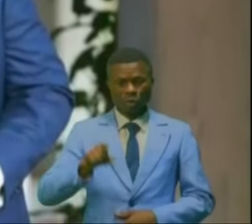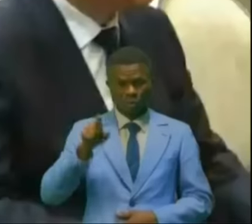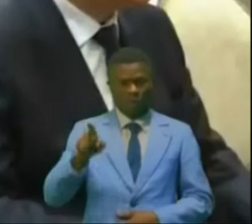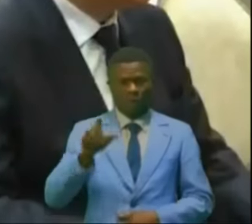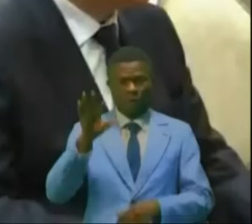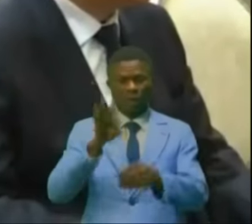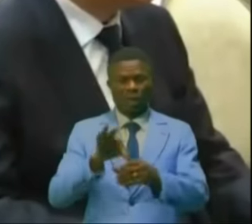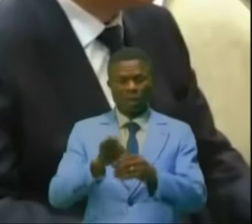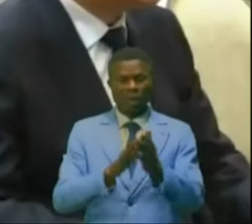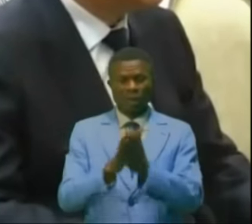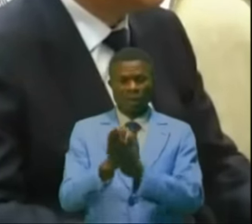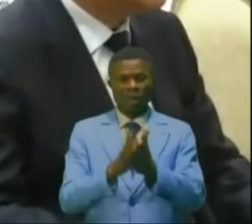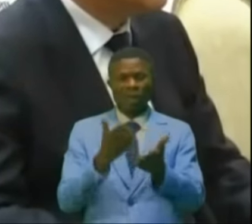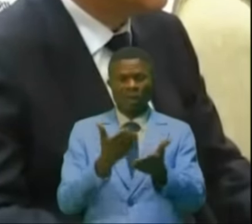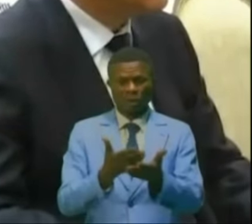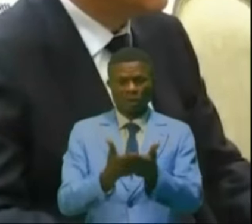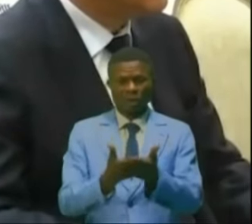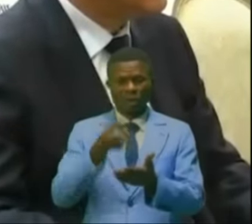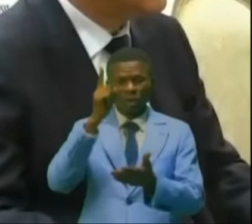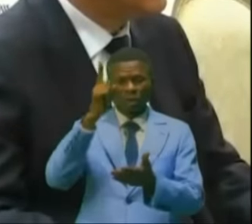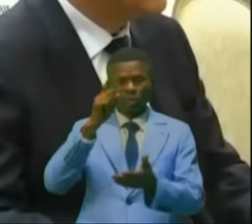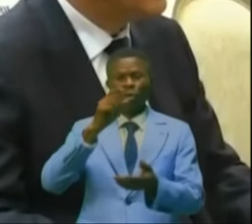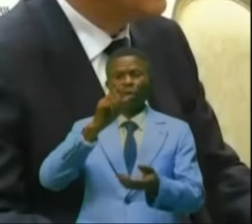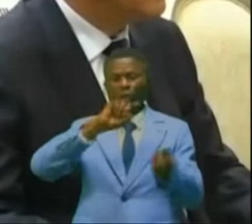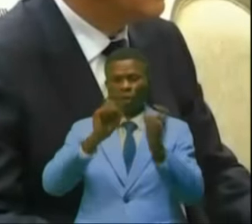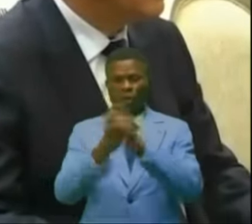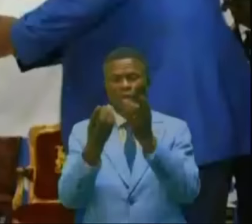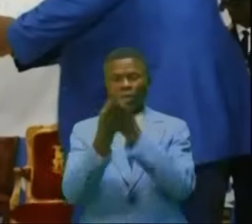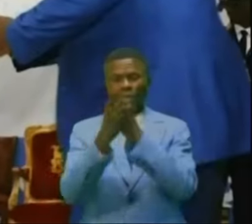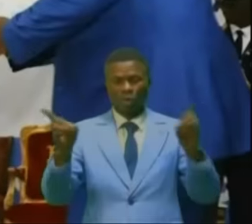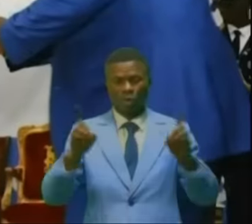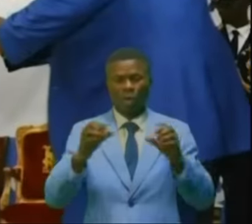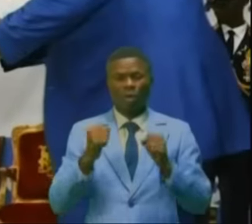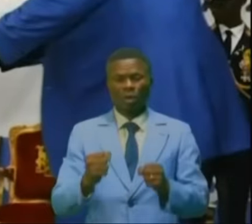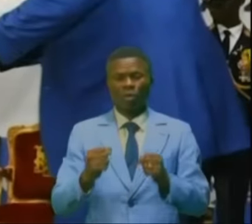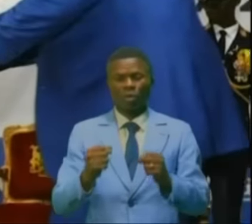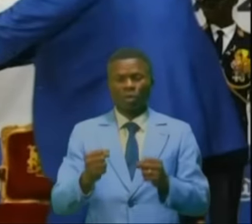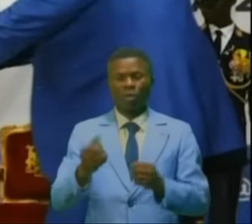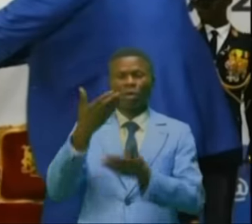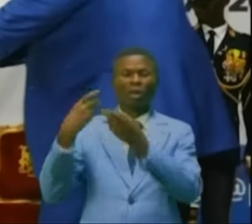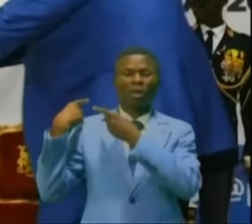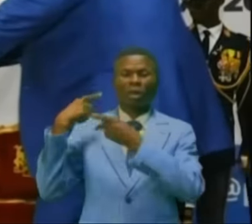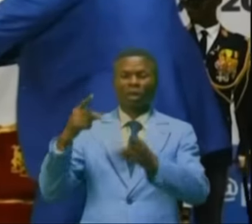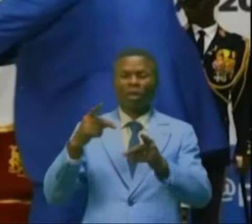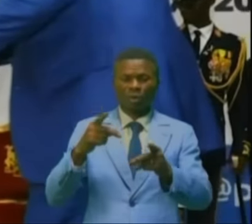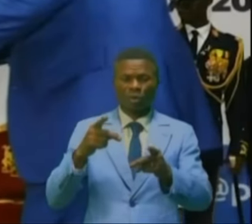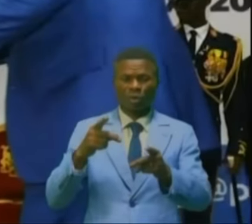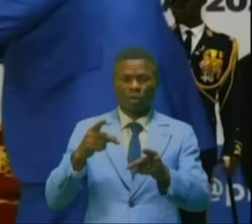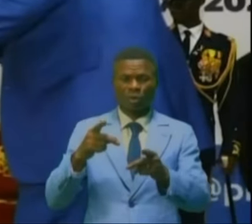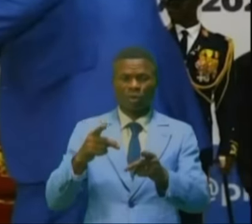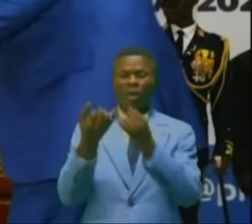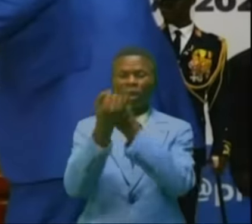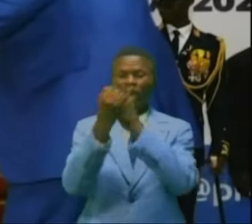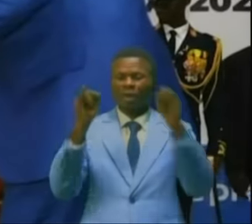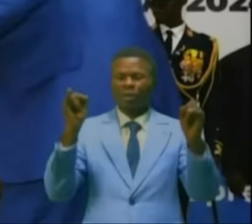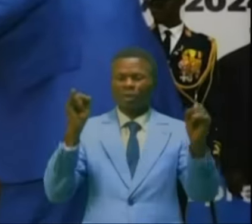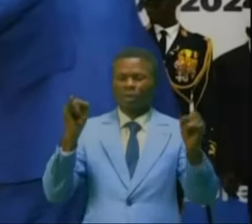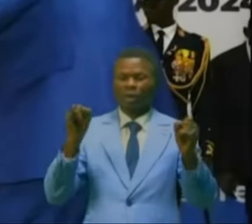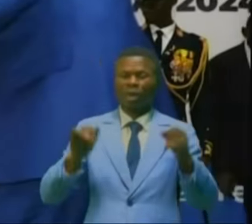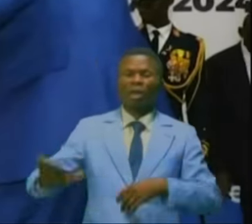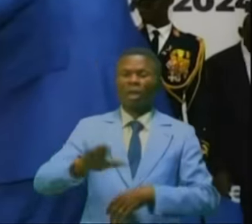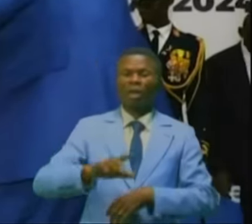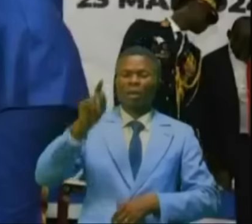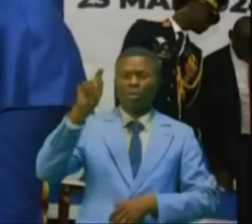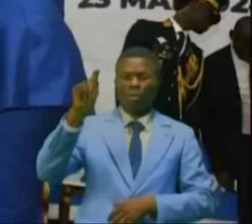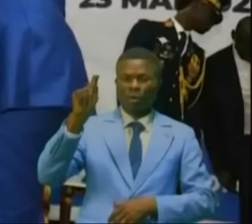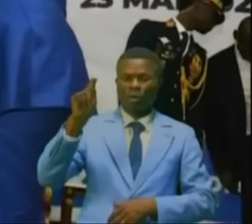élections consacrent donc le premier transfert démocratique de pouvoir depuis l'accession à l'indépendance du Tchad